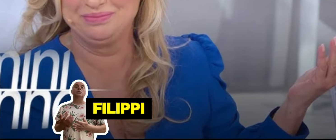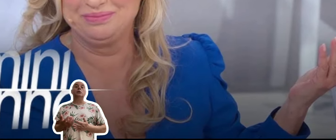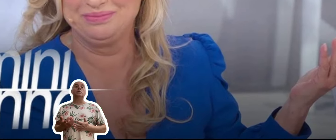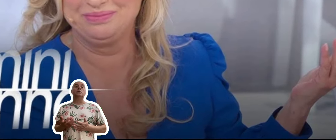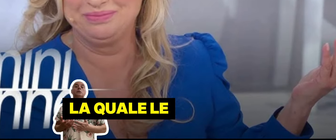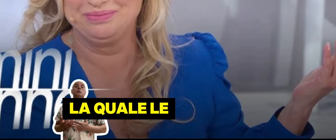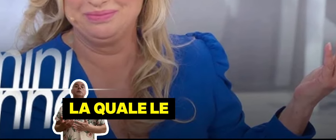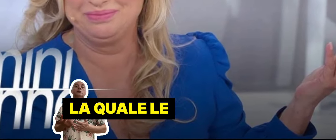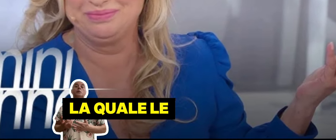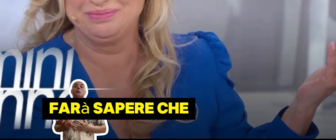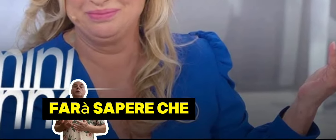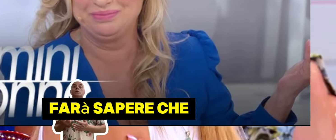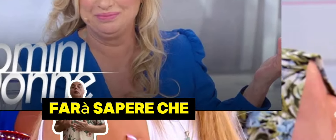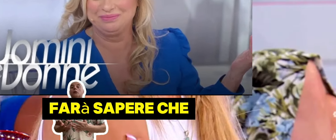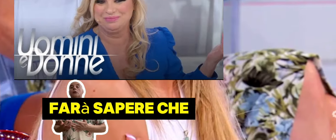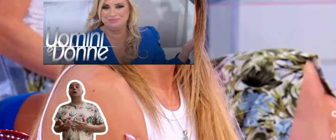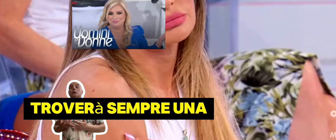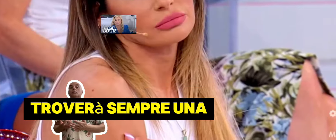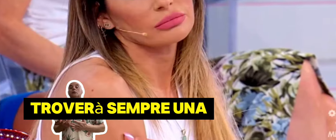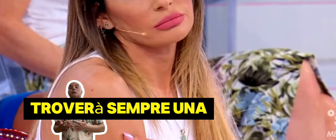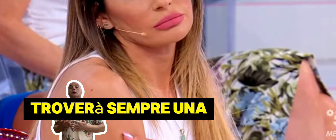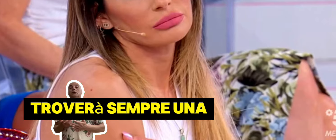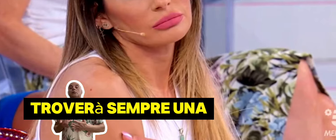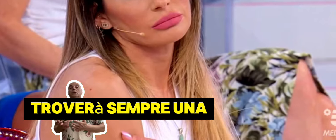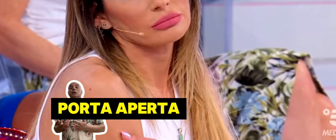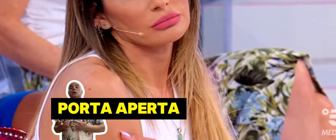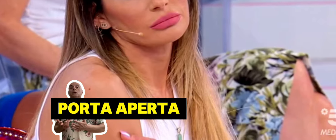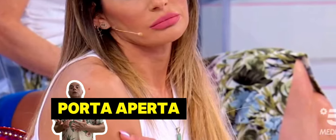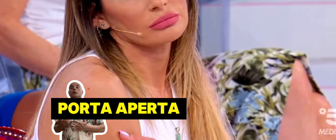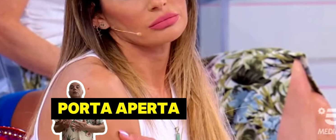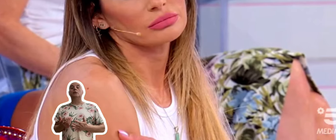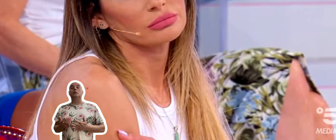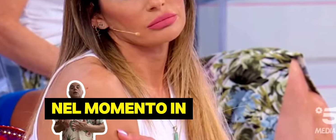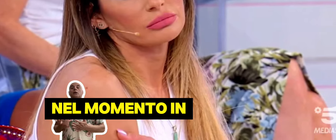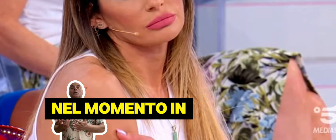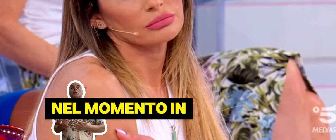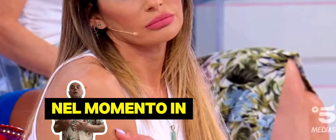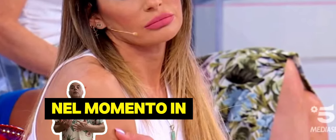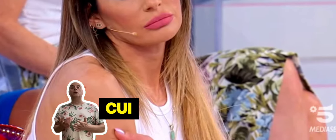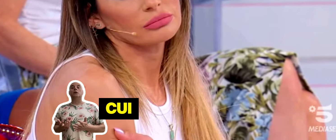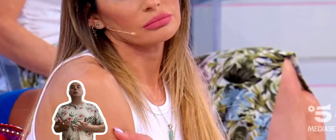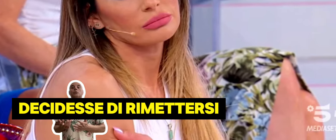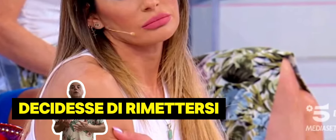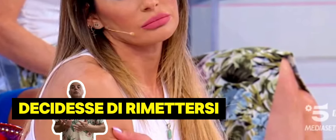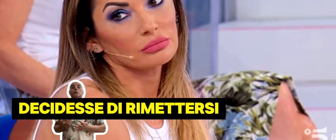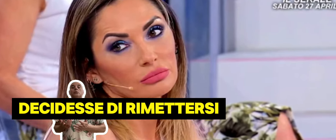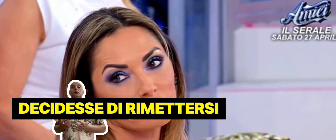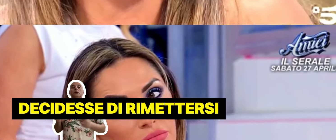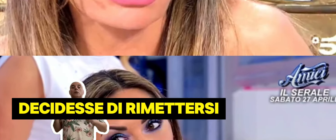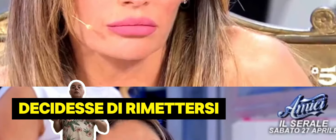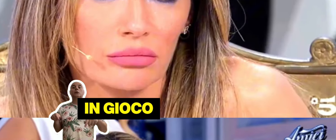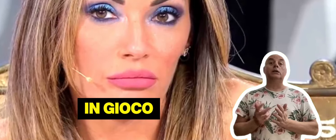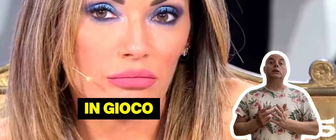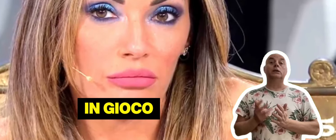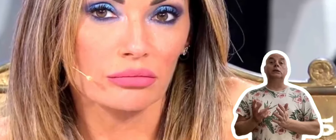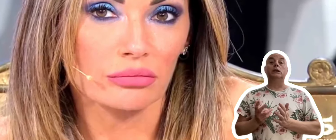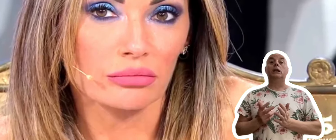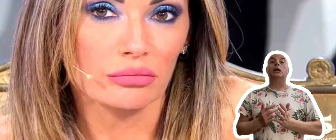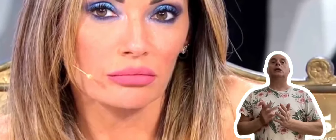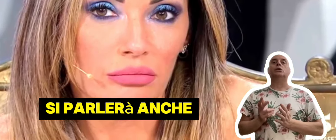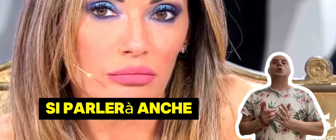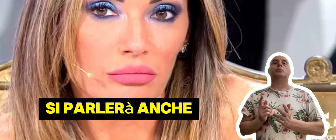Filippi la quale le farà sapere che troverà sempre una porta aperta nel momento in cui decidesse di rimettersi in